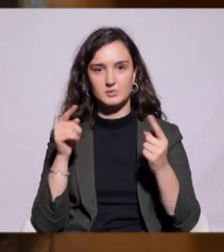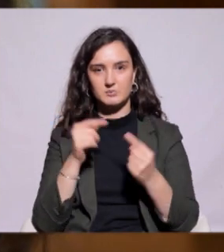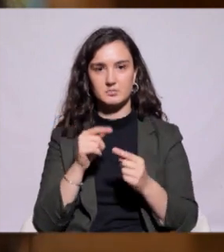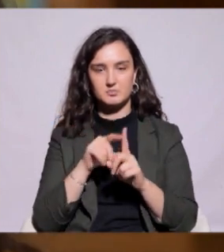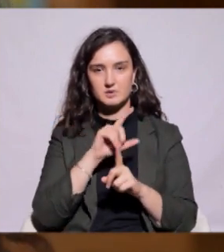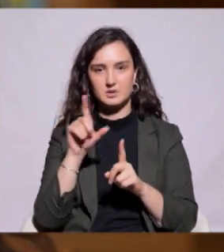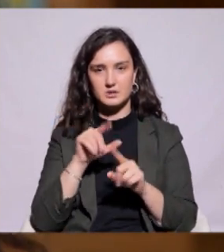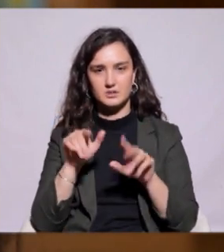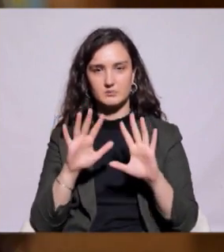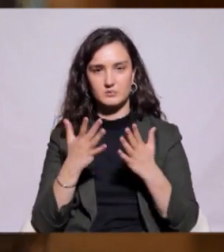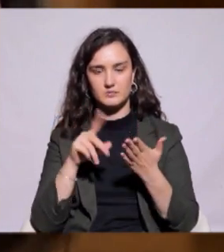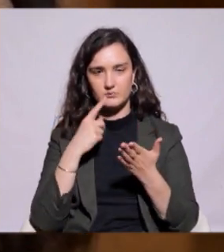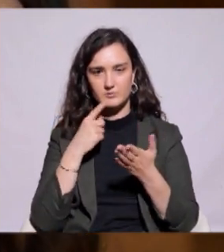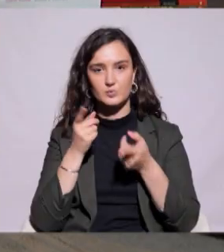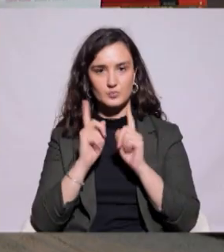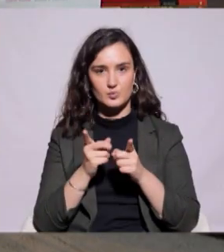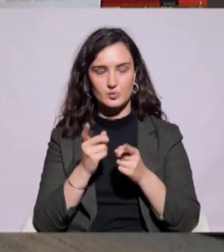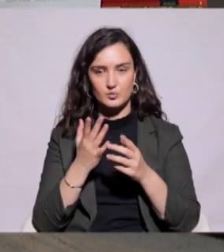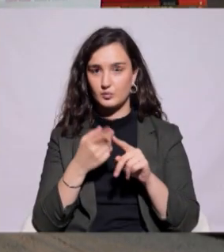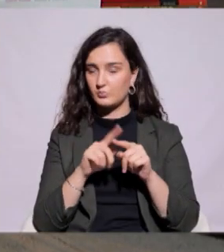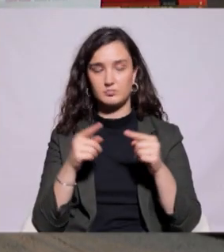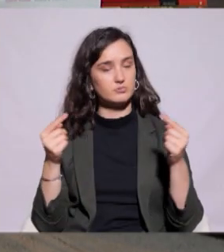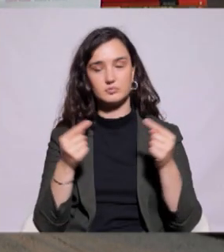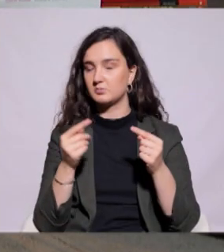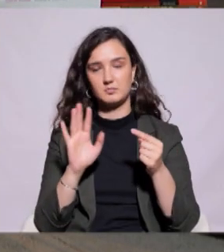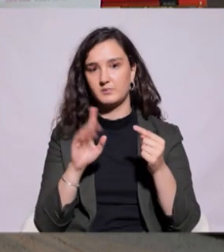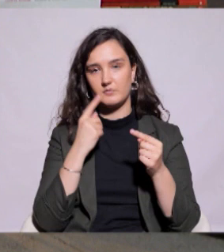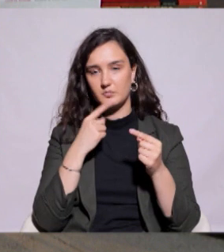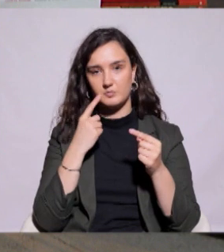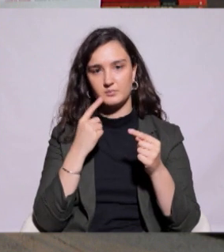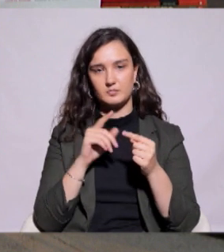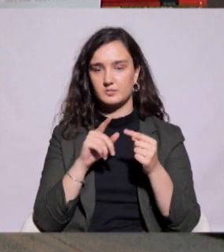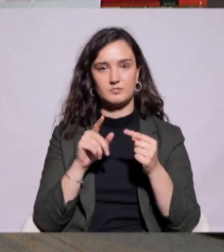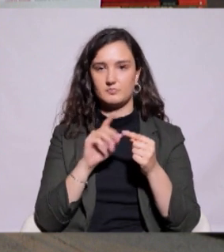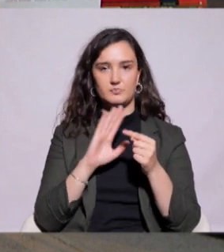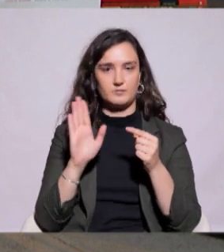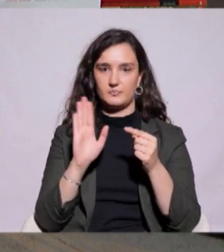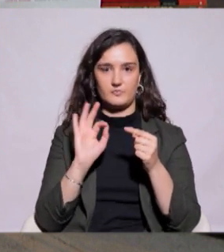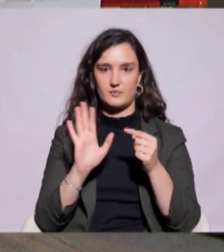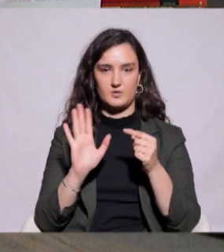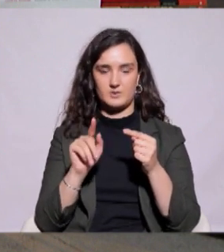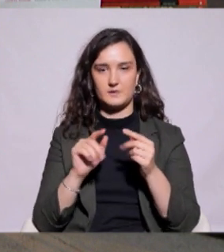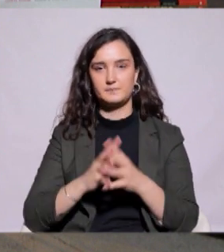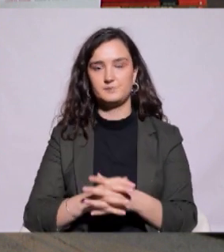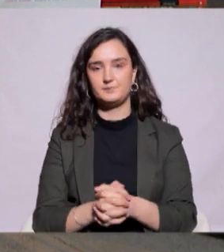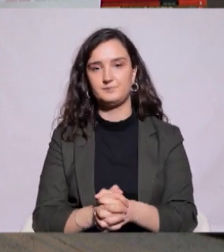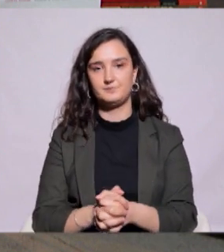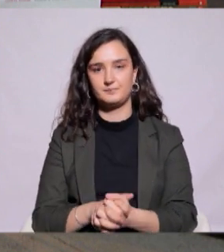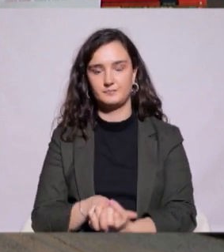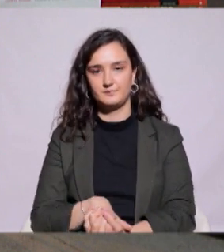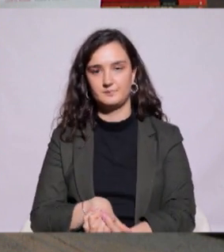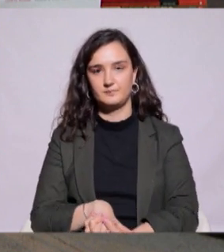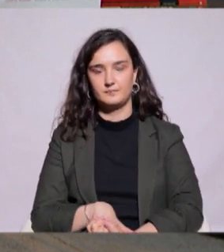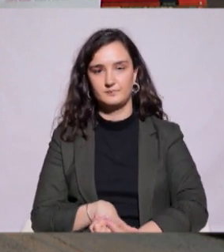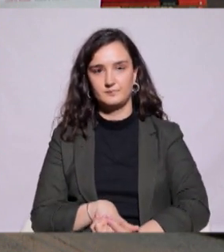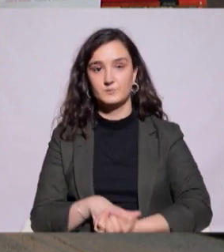შეესაბამება ტექსტს, ამ შემთხვევაში ვამბობთ true, ხოლო თუ წინადადება არ შეესაბამება ტექსტს, ამ შემთხვევაში ვამბობთ false. Shall